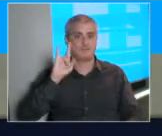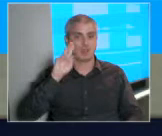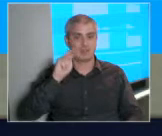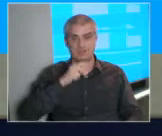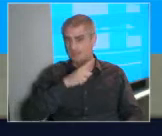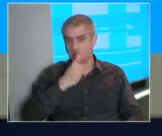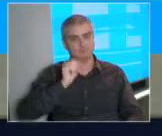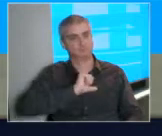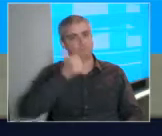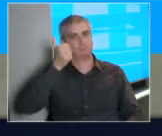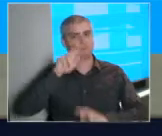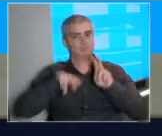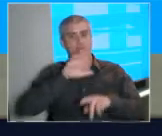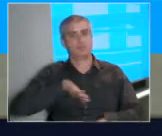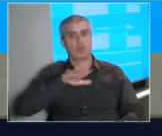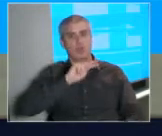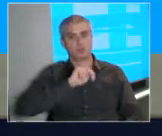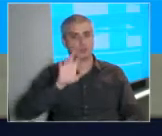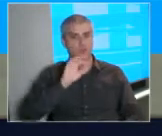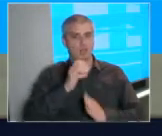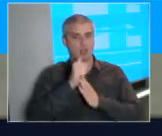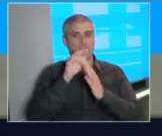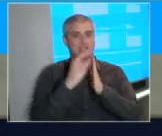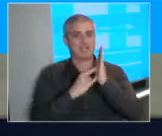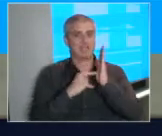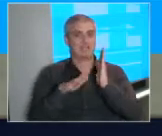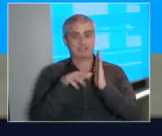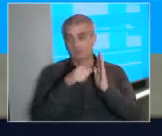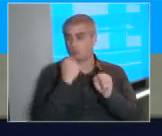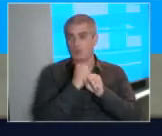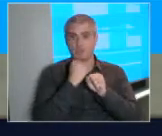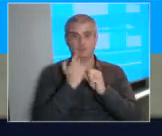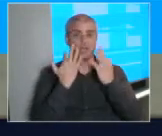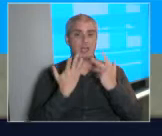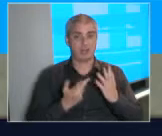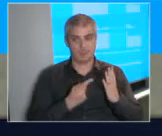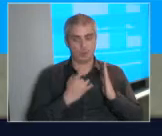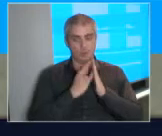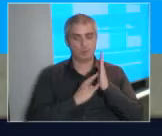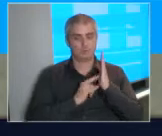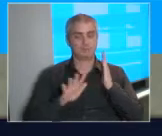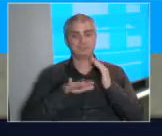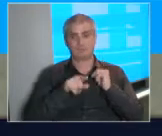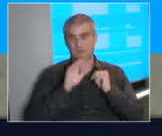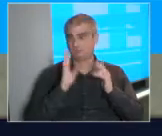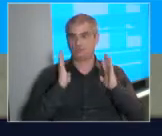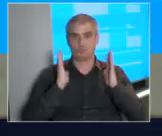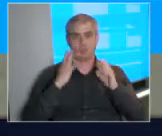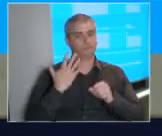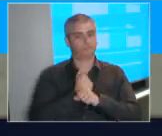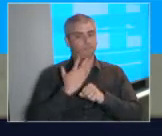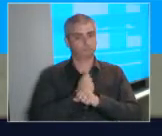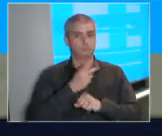בעצם בחוד החנית של כל מה שקשור להובלת חקיקה סביבתית. הוא העביר מספר חוקים סביבתיים שמאוד